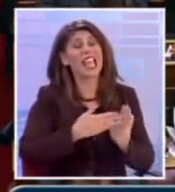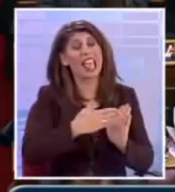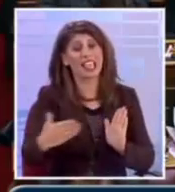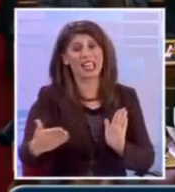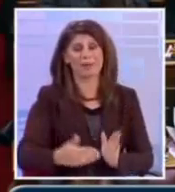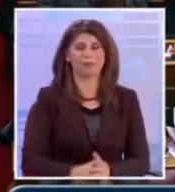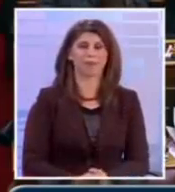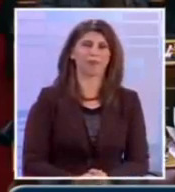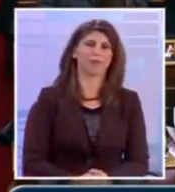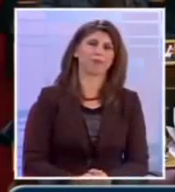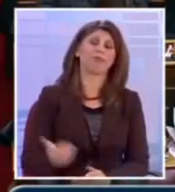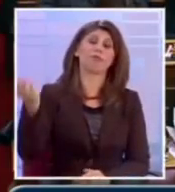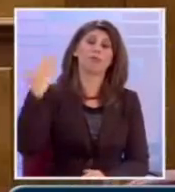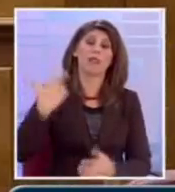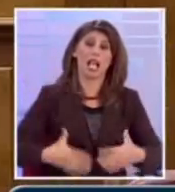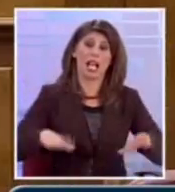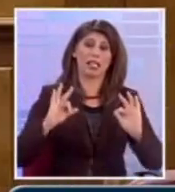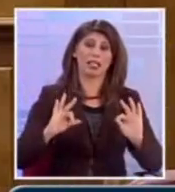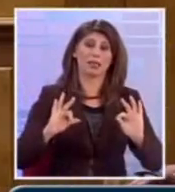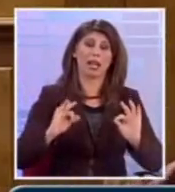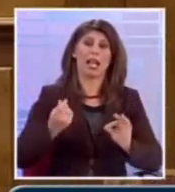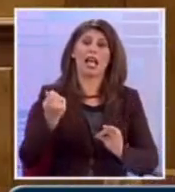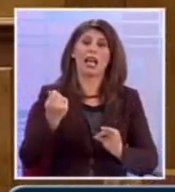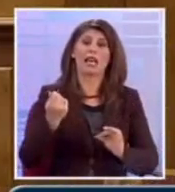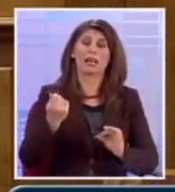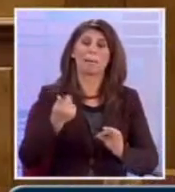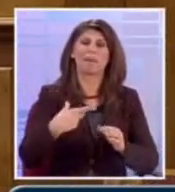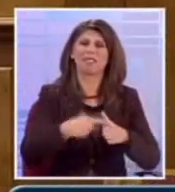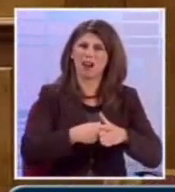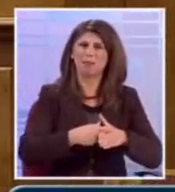Όταν ξεκίνησε η χρηματοπιστωτική κρίση,